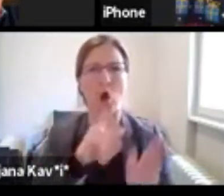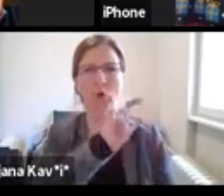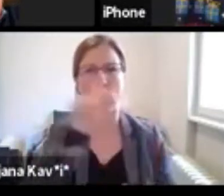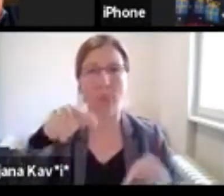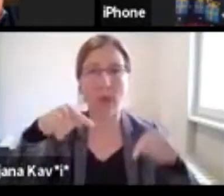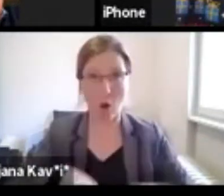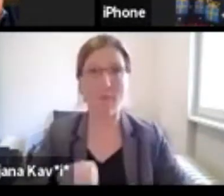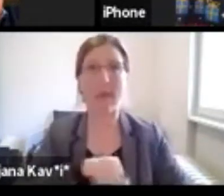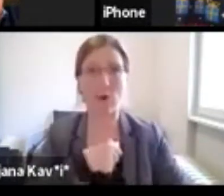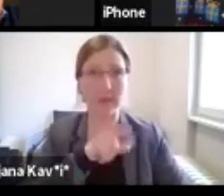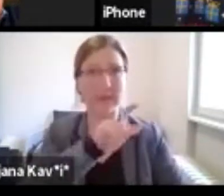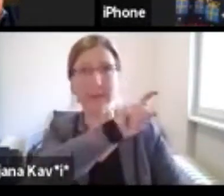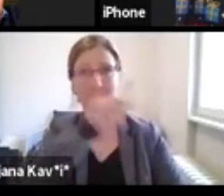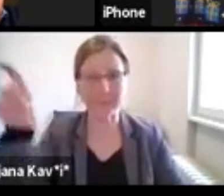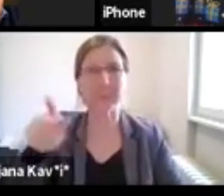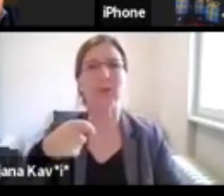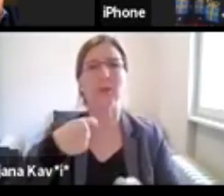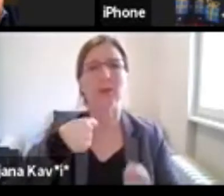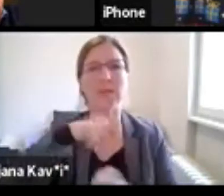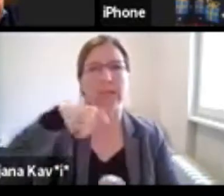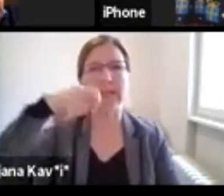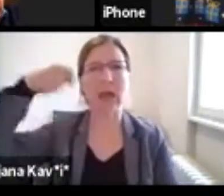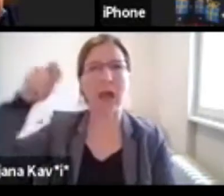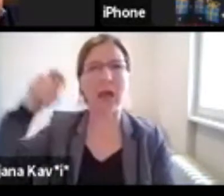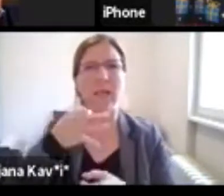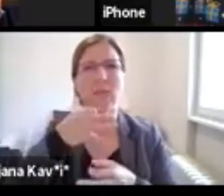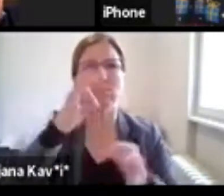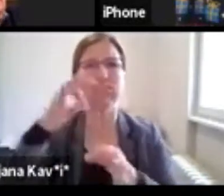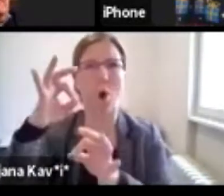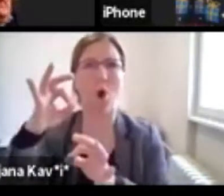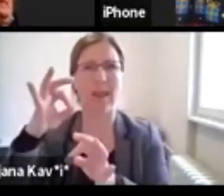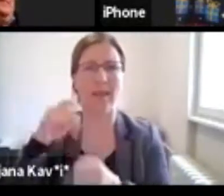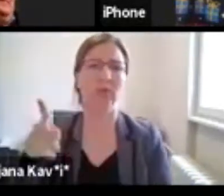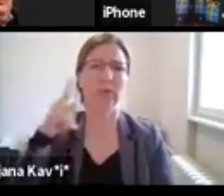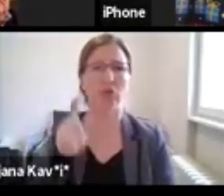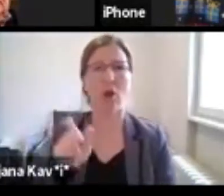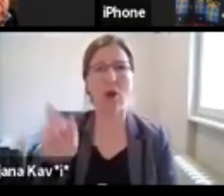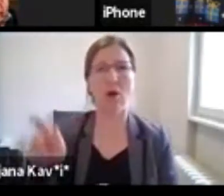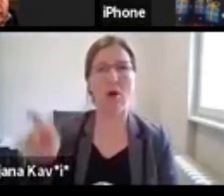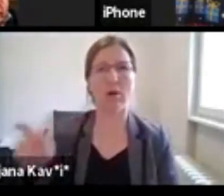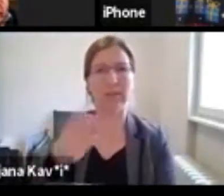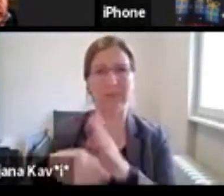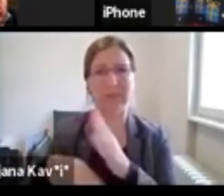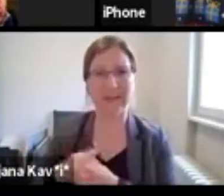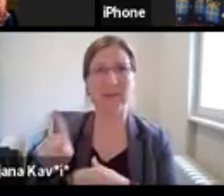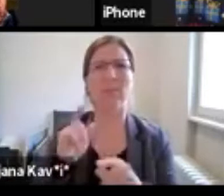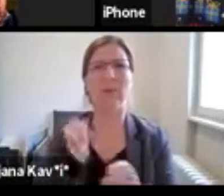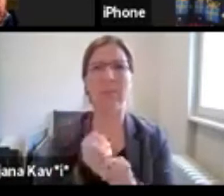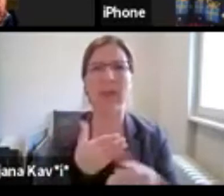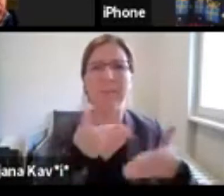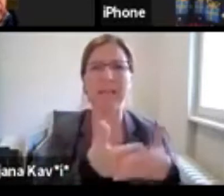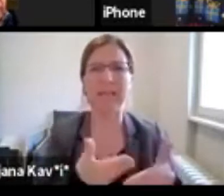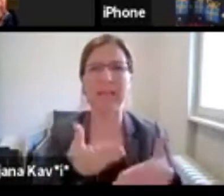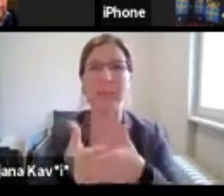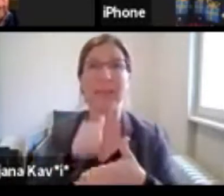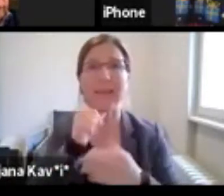prema svijetu s uključivosti za osobe s invaliditetom, s pristupačnošću i održivošću nakon COVID-19. U